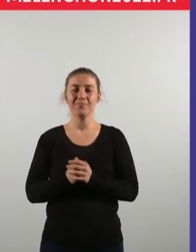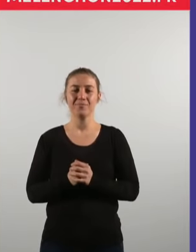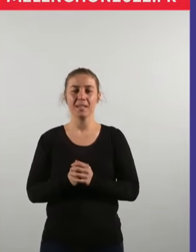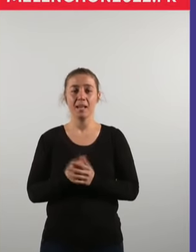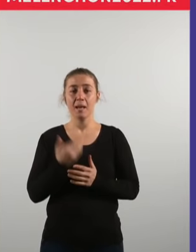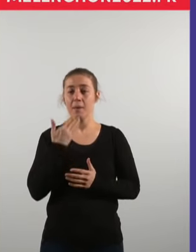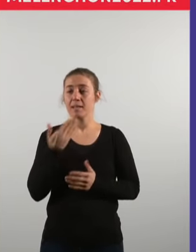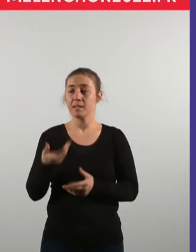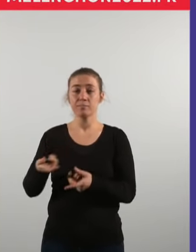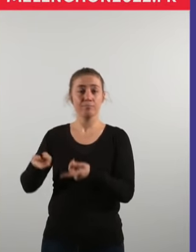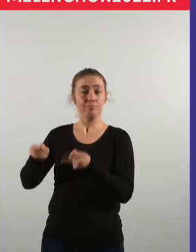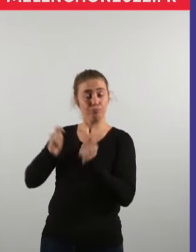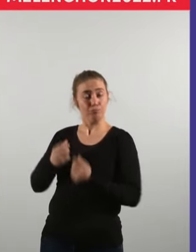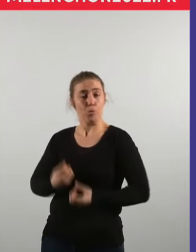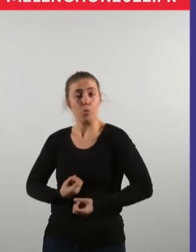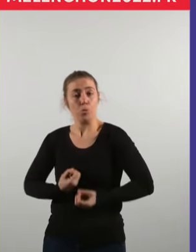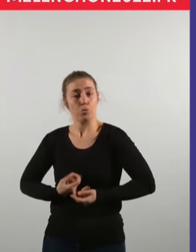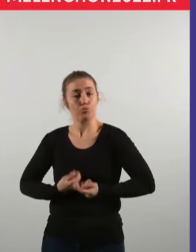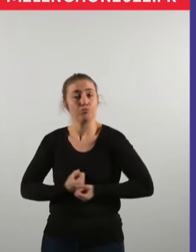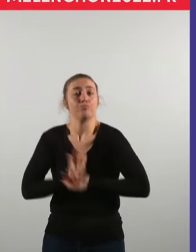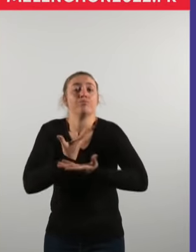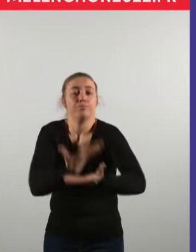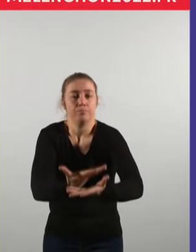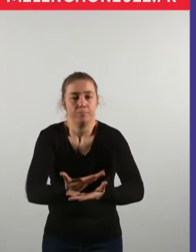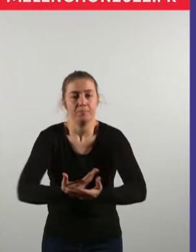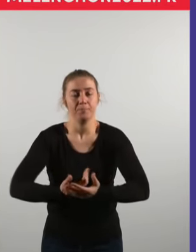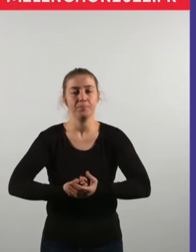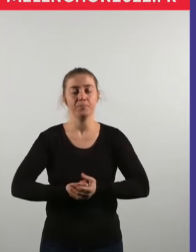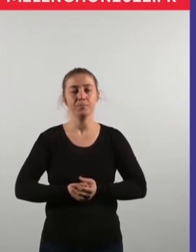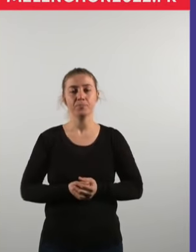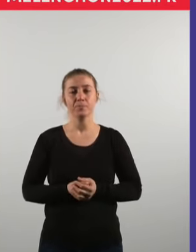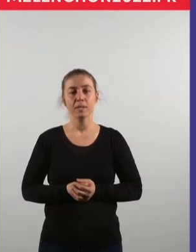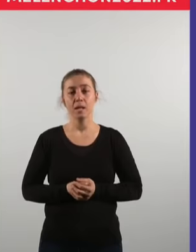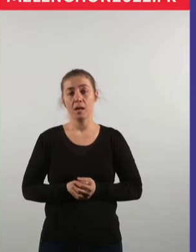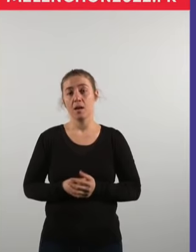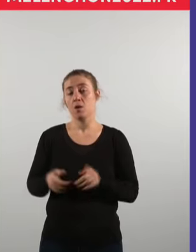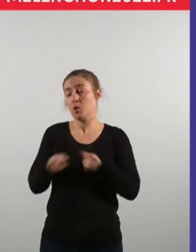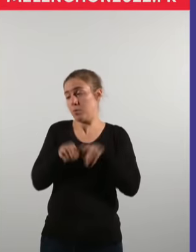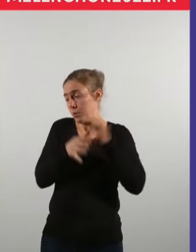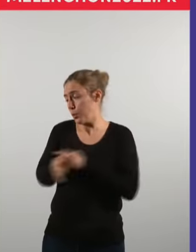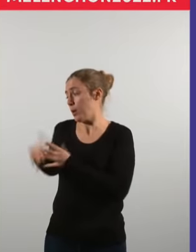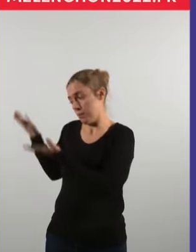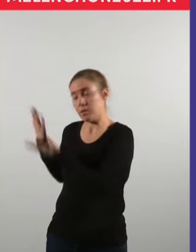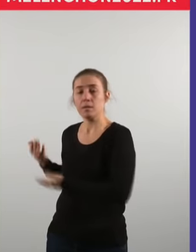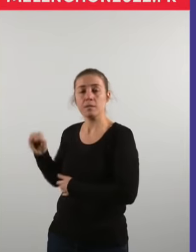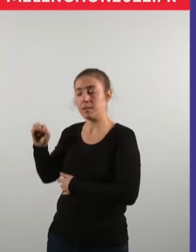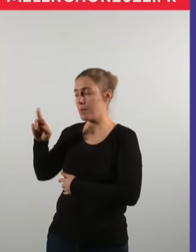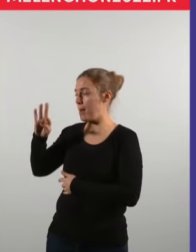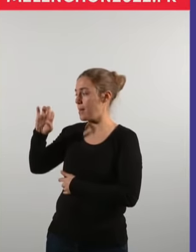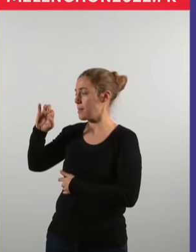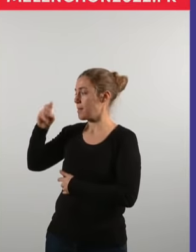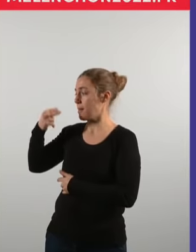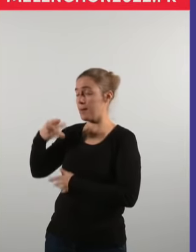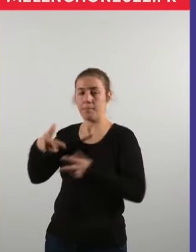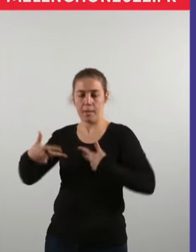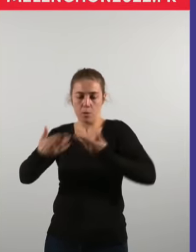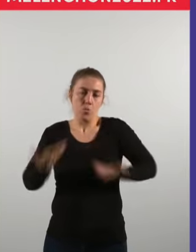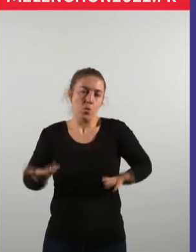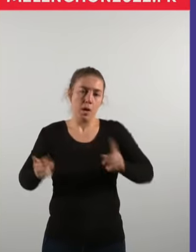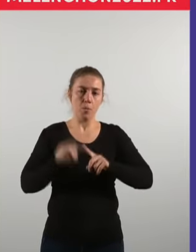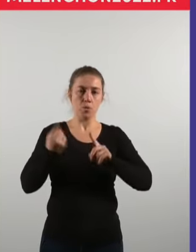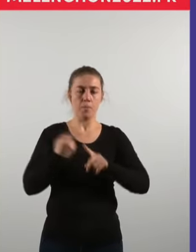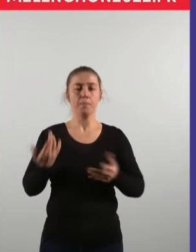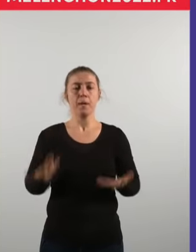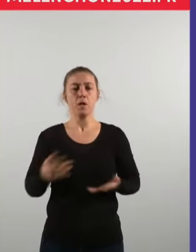Merci de me donner la parole, comme Sébastien avant moi, dans un moment particulier, un moment important. Nous sommes au cœur